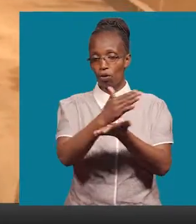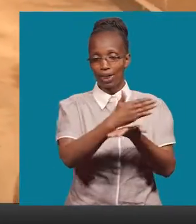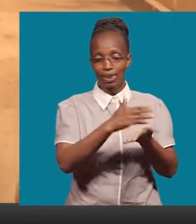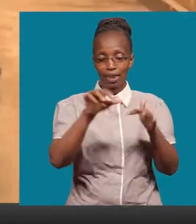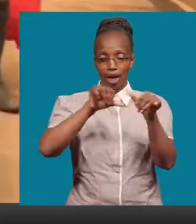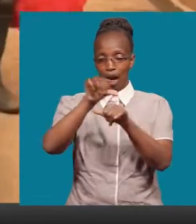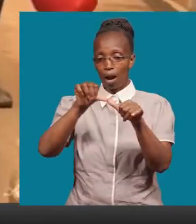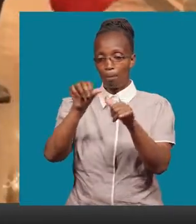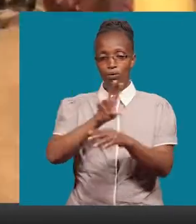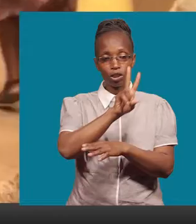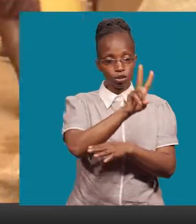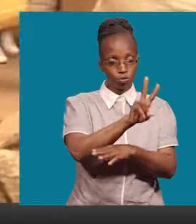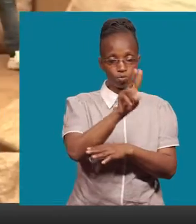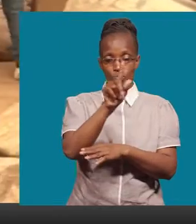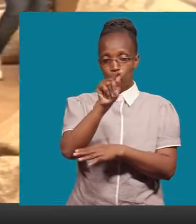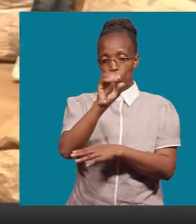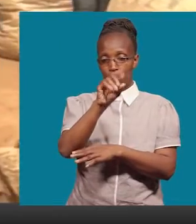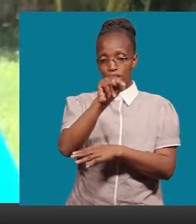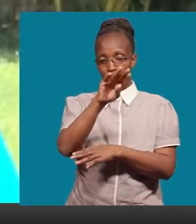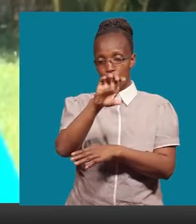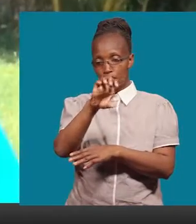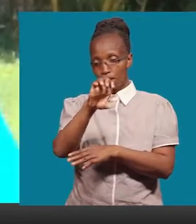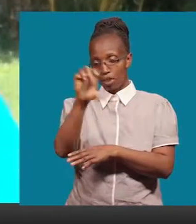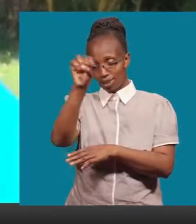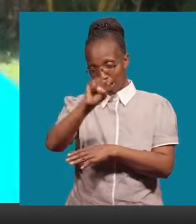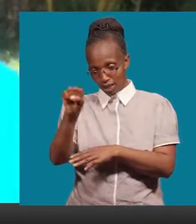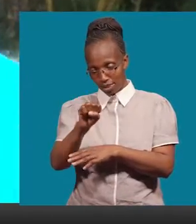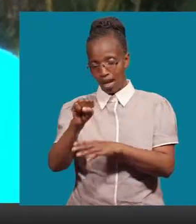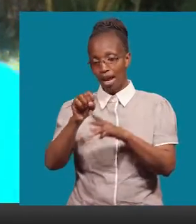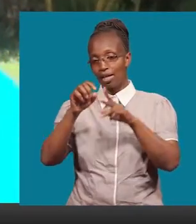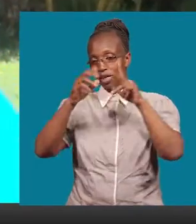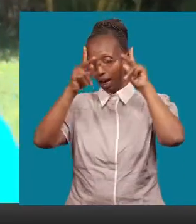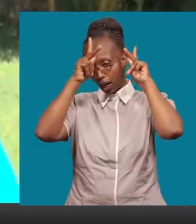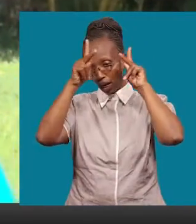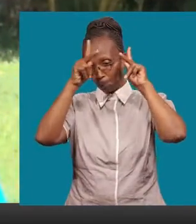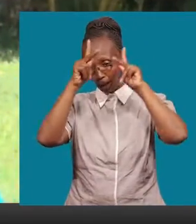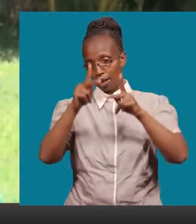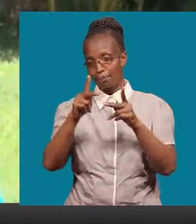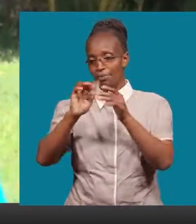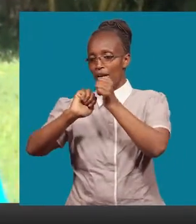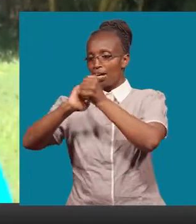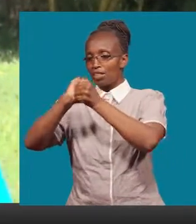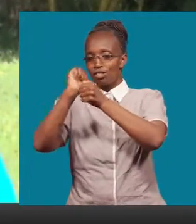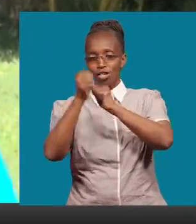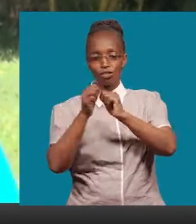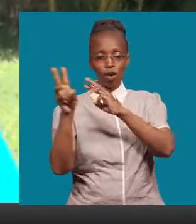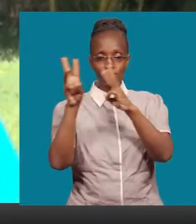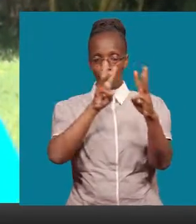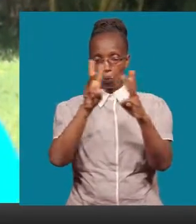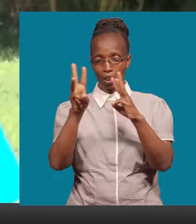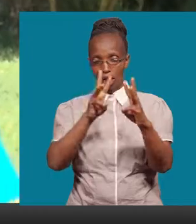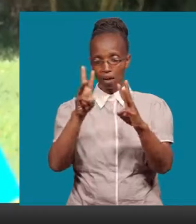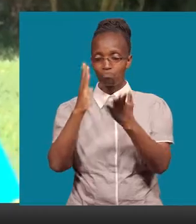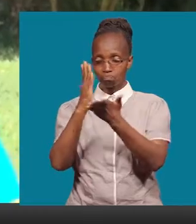za taka kutoka mji wa Kakamega kila siku. Kama vile tunafanya kazi na wasichana, tunajua change of climate huwa ina